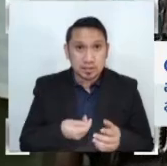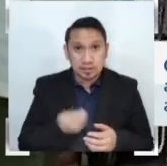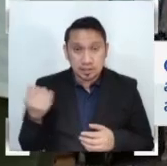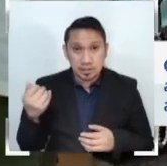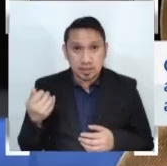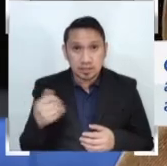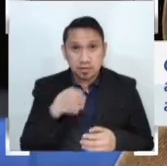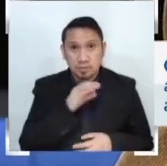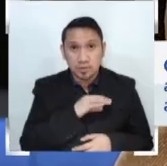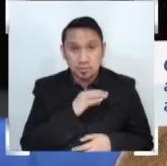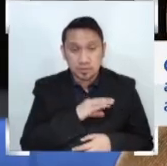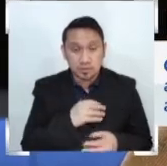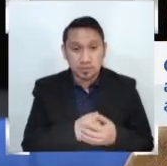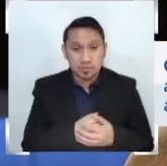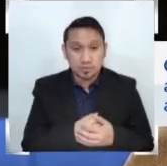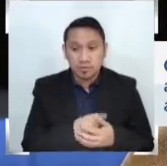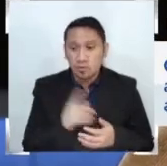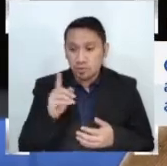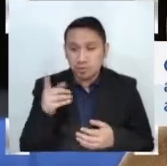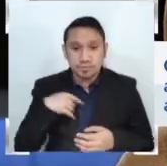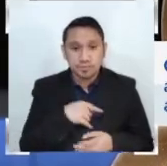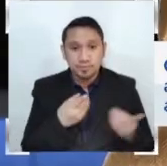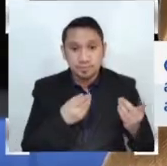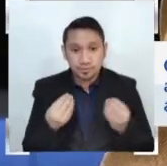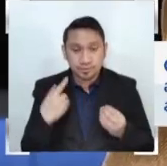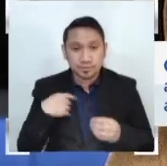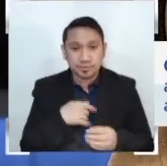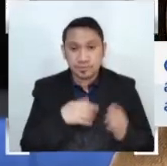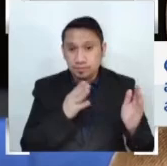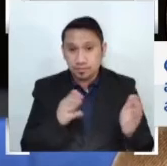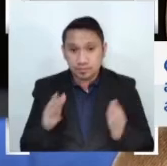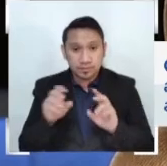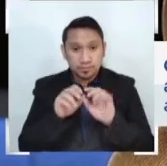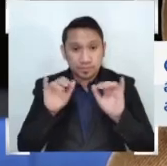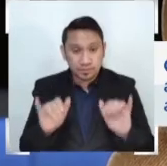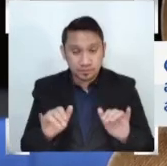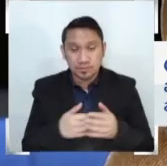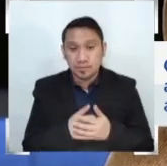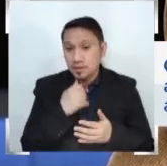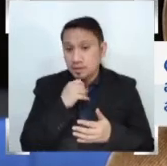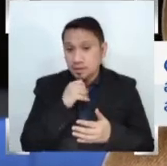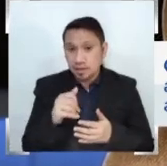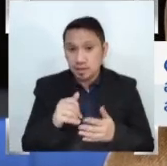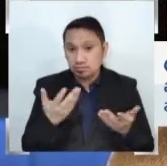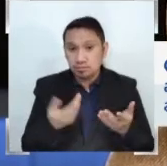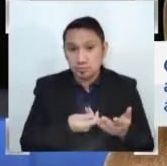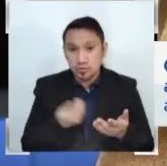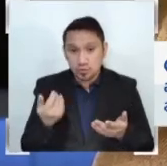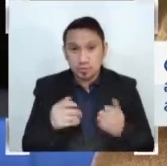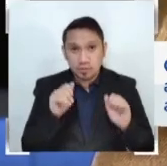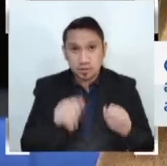workers natin. Ang ginagawa po natin ay inaayos yung sistema without discounting the possibility na pwede pa rin silang